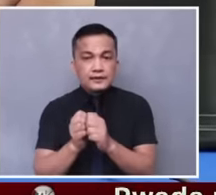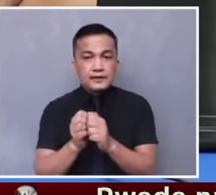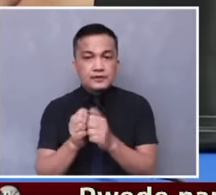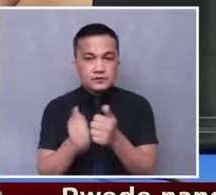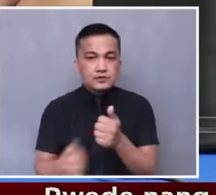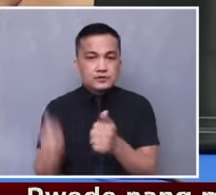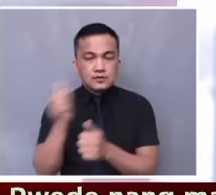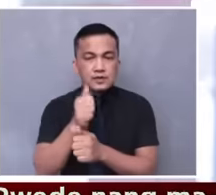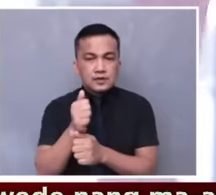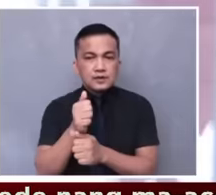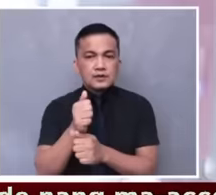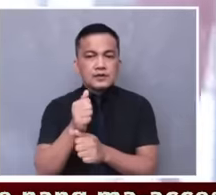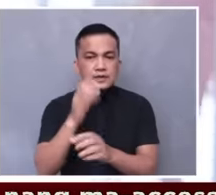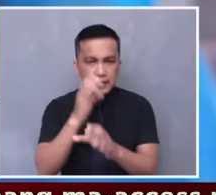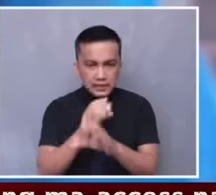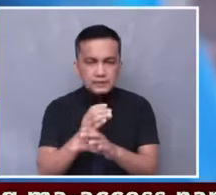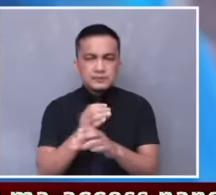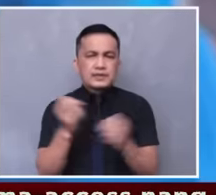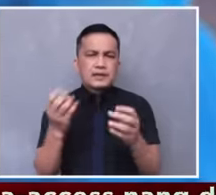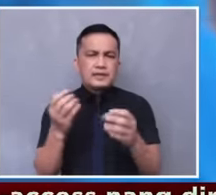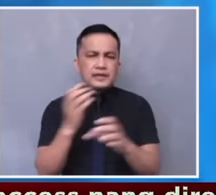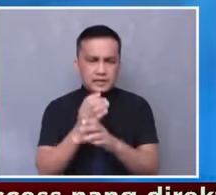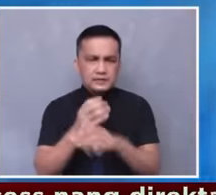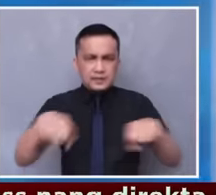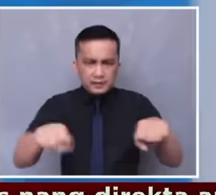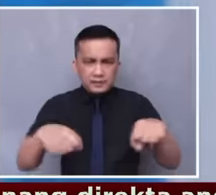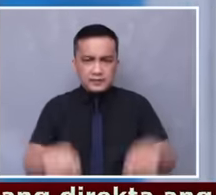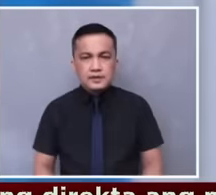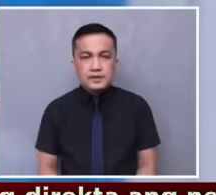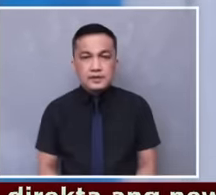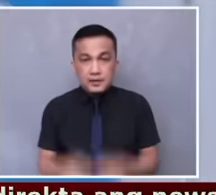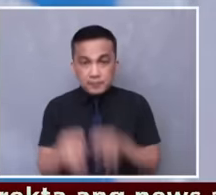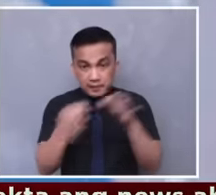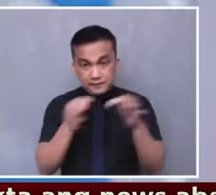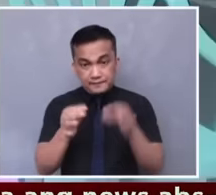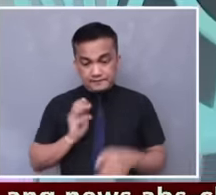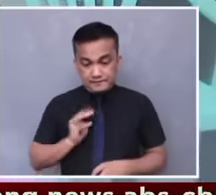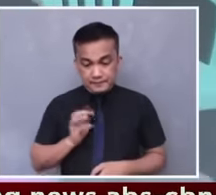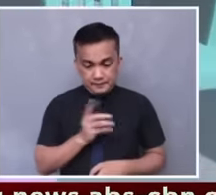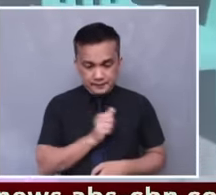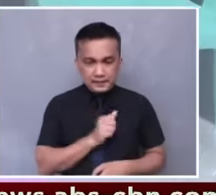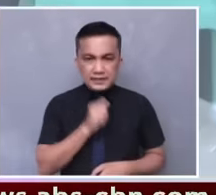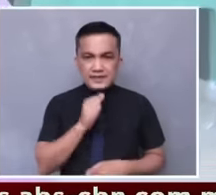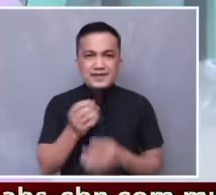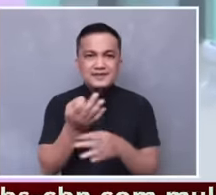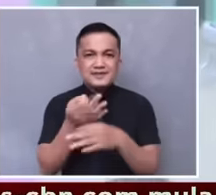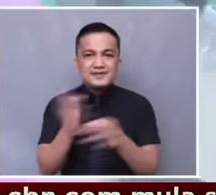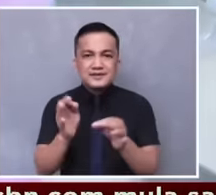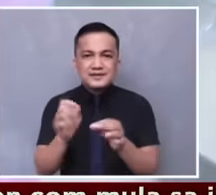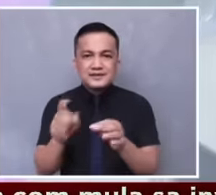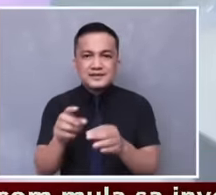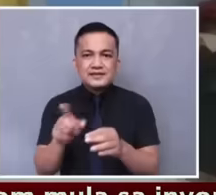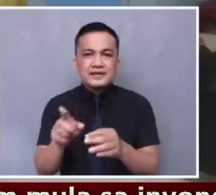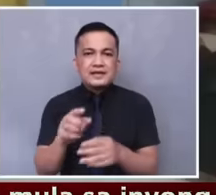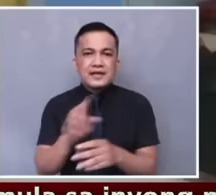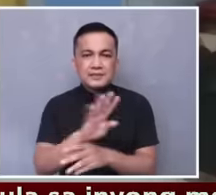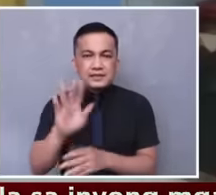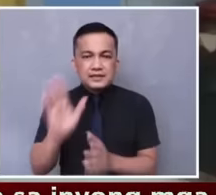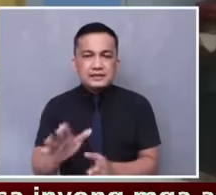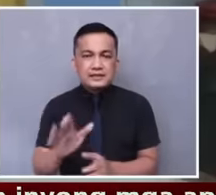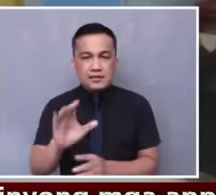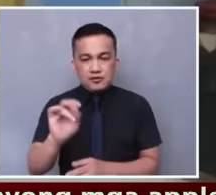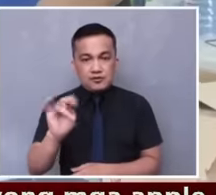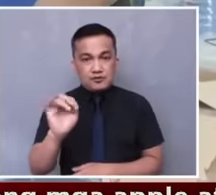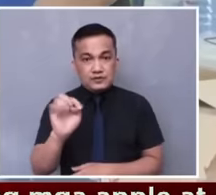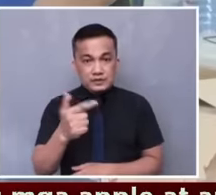and motorcycles. Paglilinaw din ng MMDA, hindi exempted ang medical frontliners sa coding kung hindi